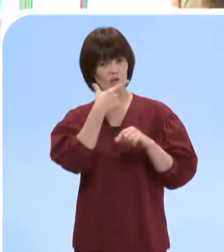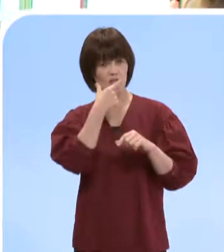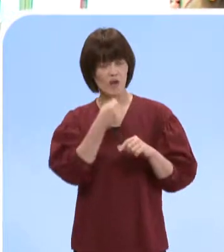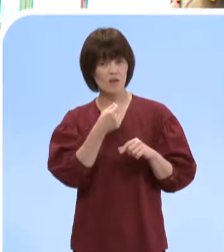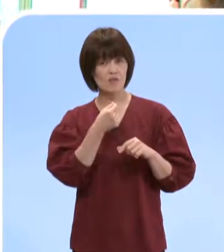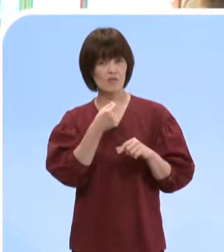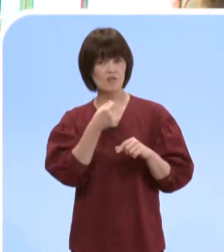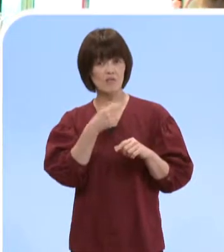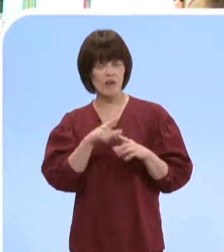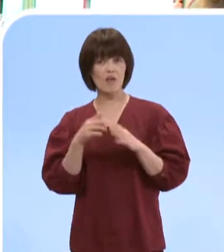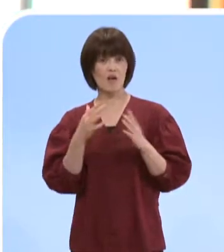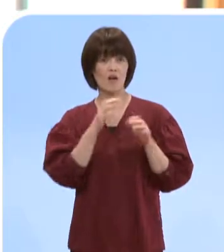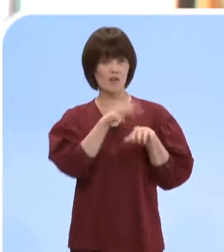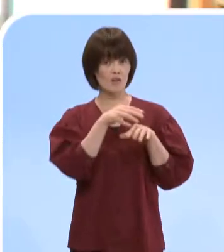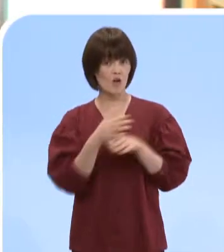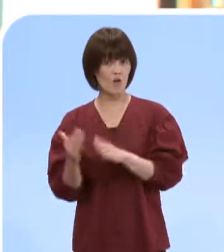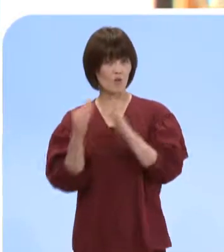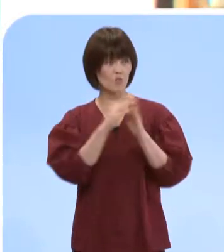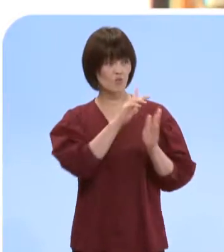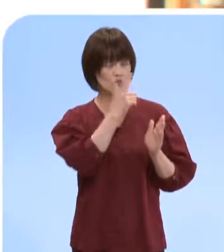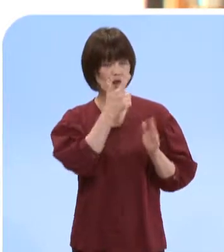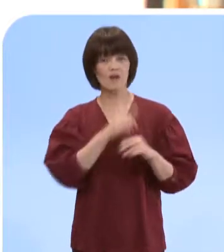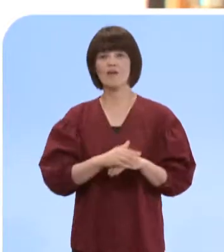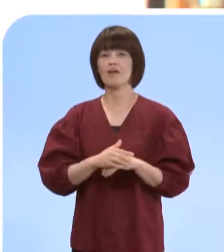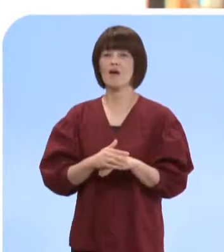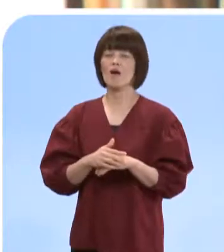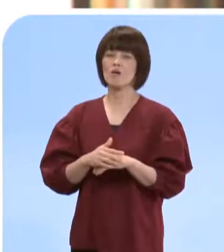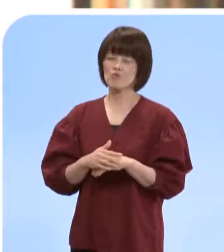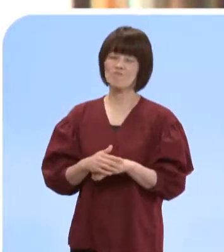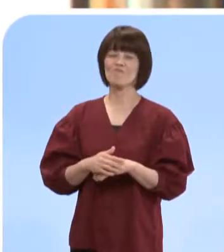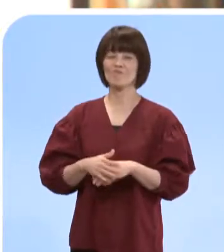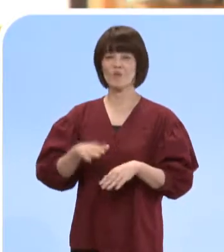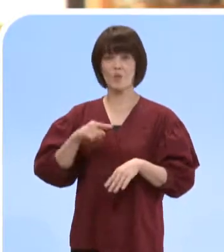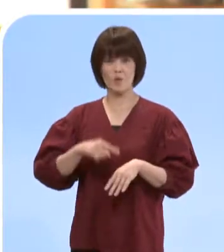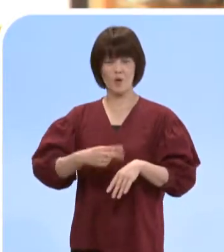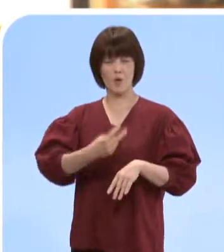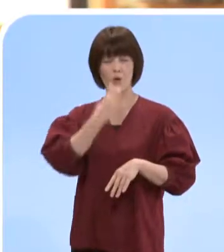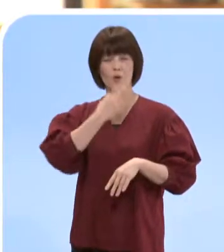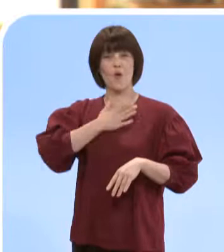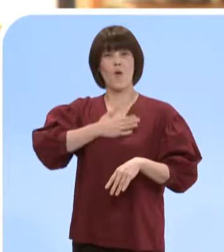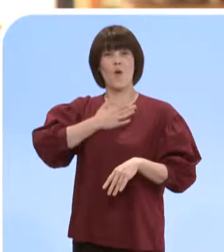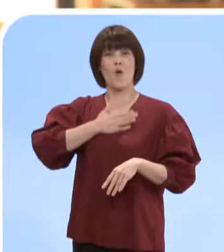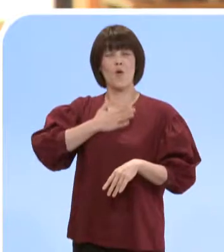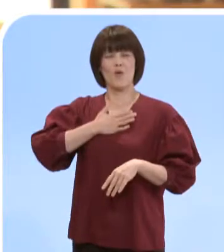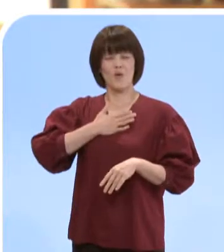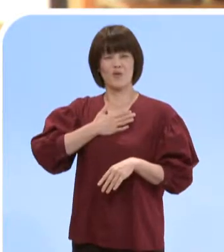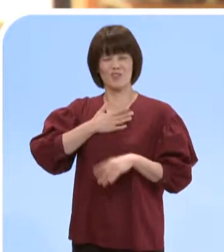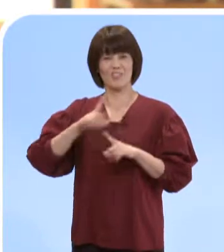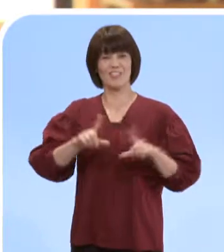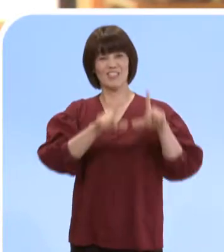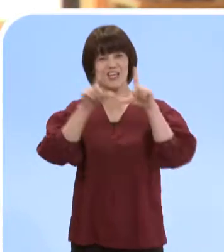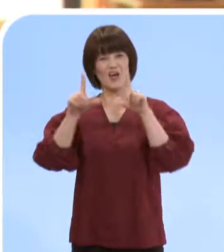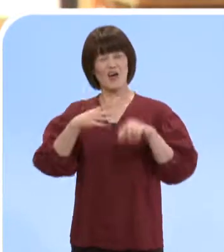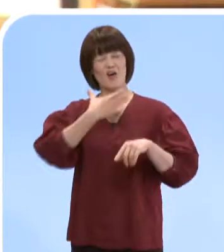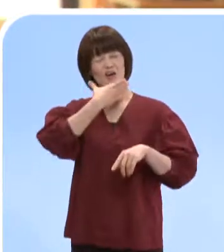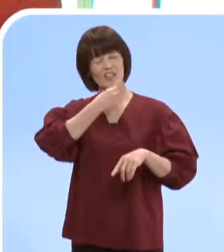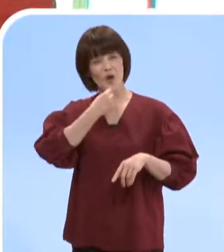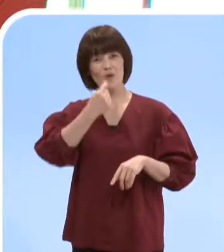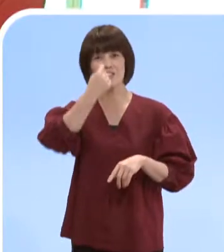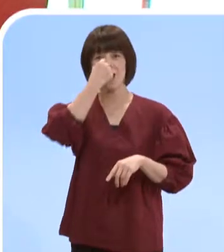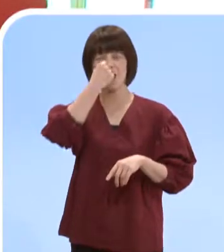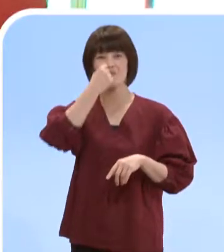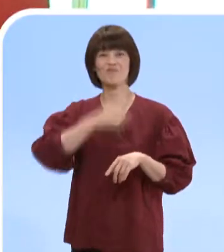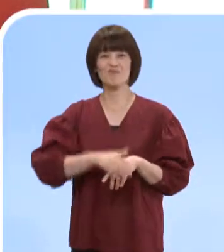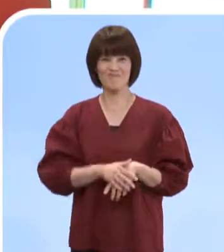たはずちゃうんですか。 のんびりまでは思ってないけど、はい、この空気の中に毎日入れるっていうのはものすごい幸せで、